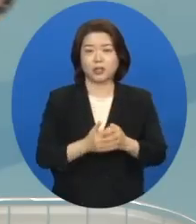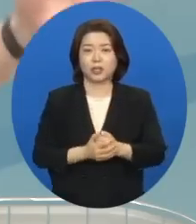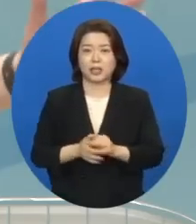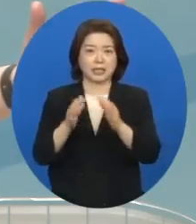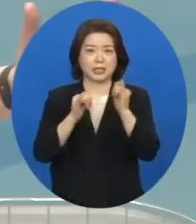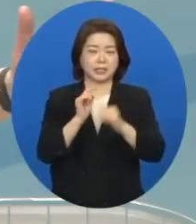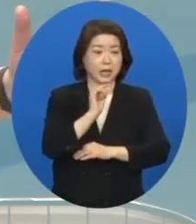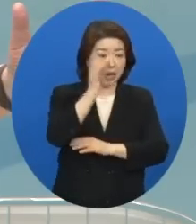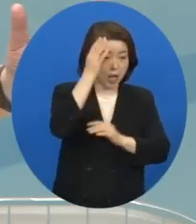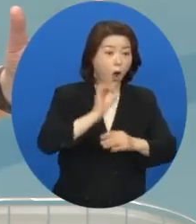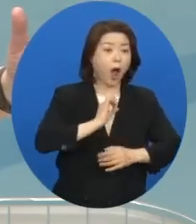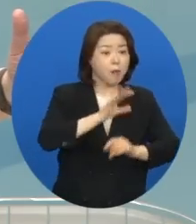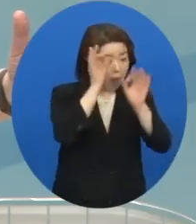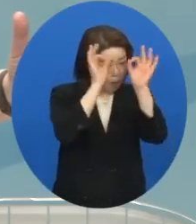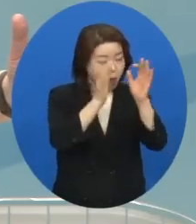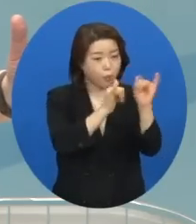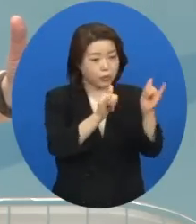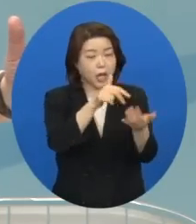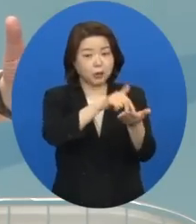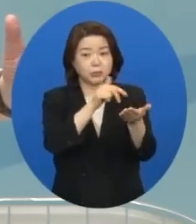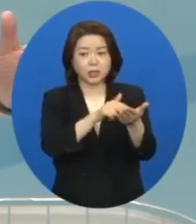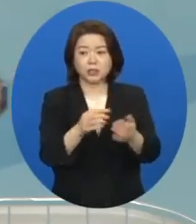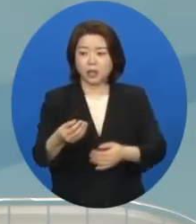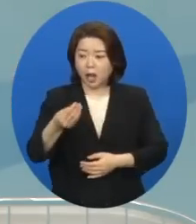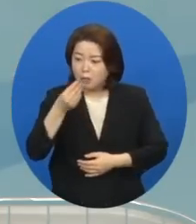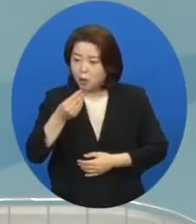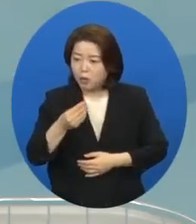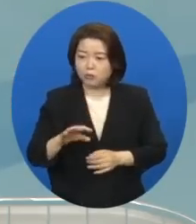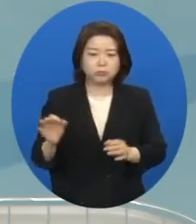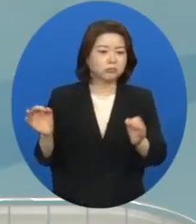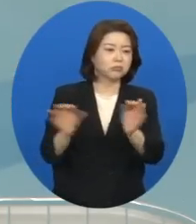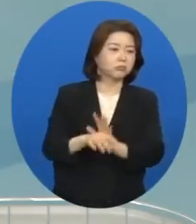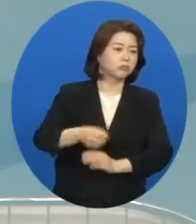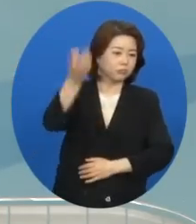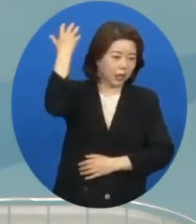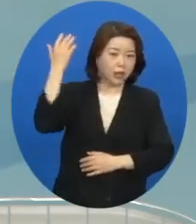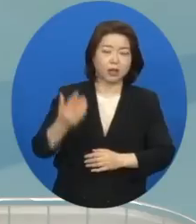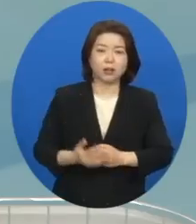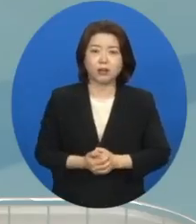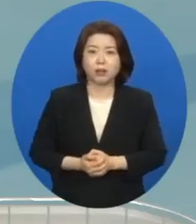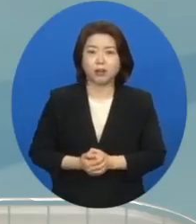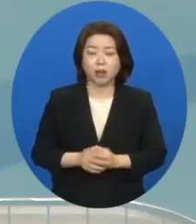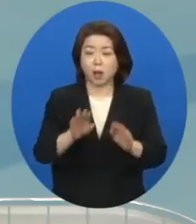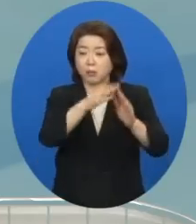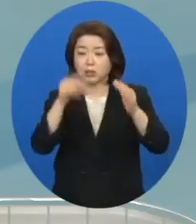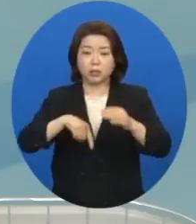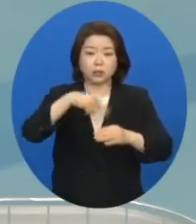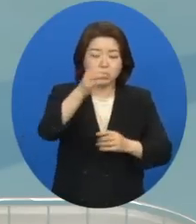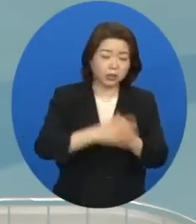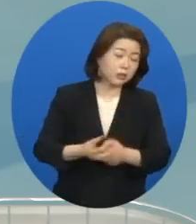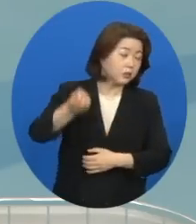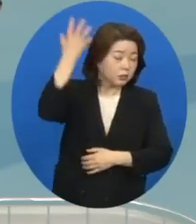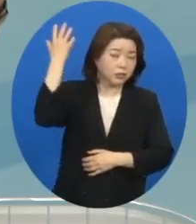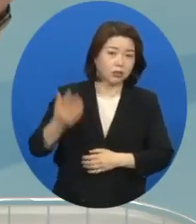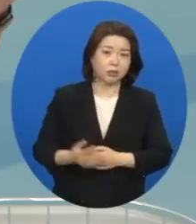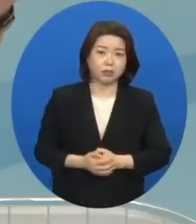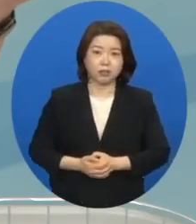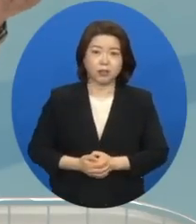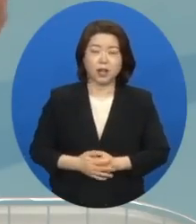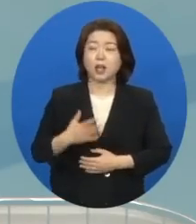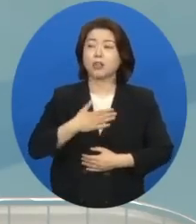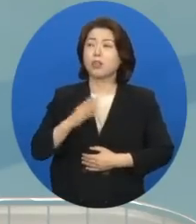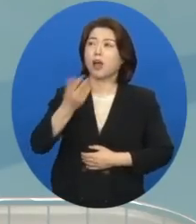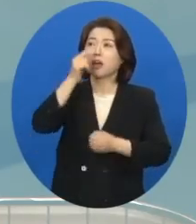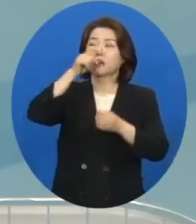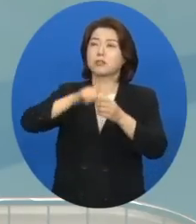사람의 영광밖에 안 보이는 사람. 아, 예배 끝나고 성찬 받고 바로 문 나갔는데도 잊어버렸어요, 성찬 받은 줄.